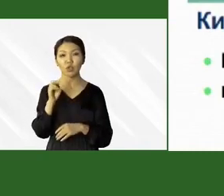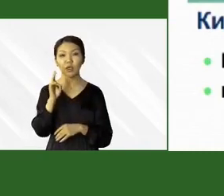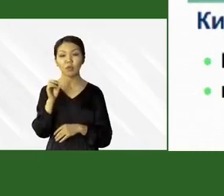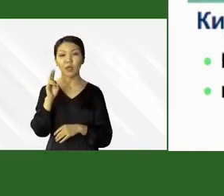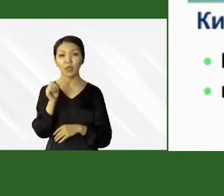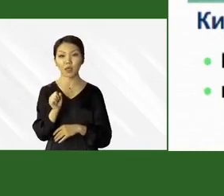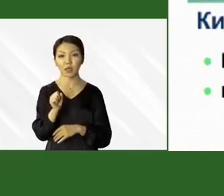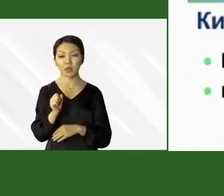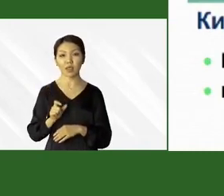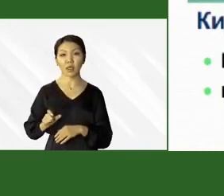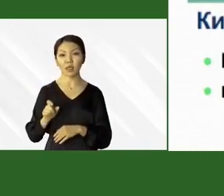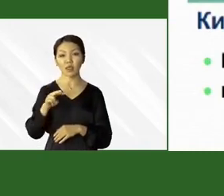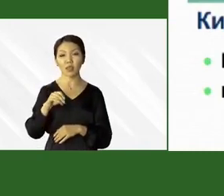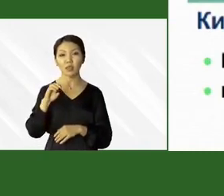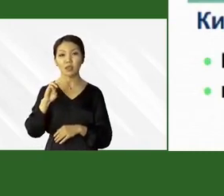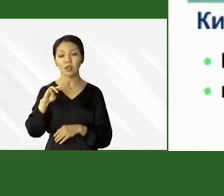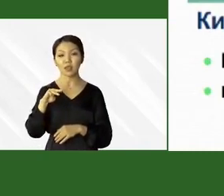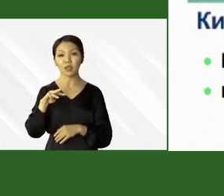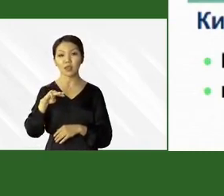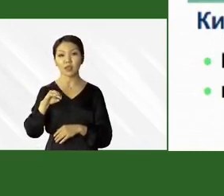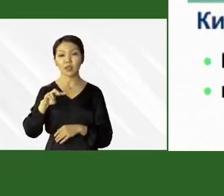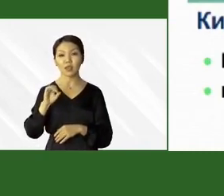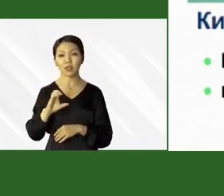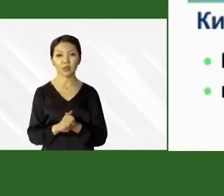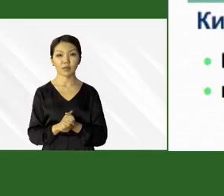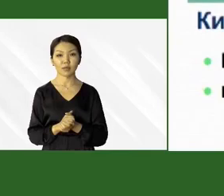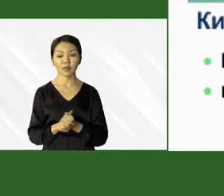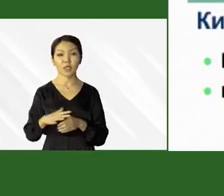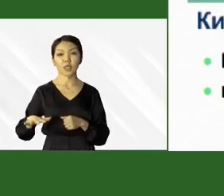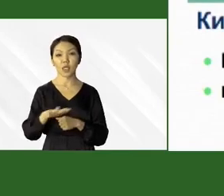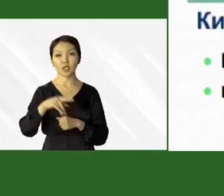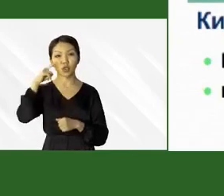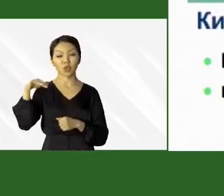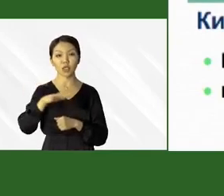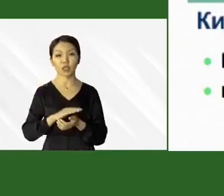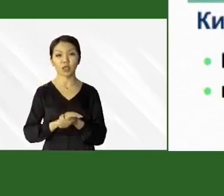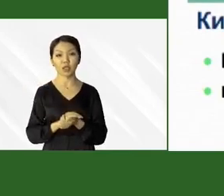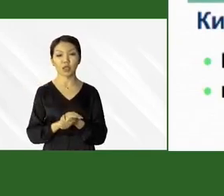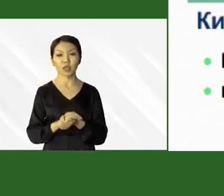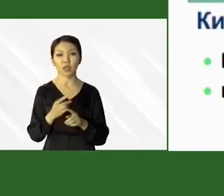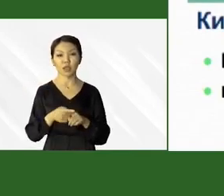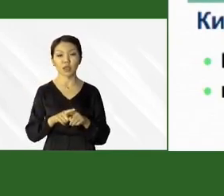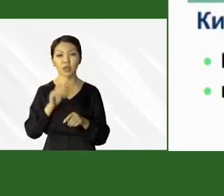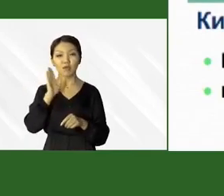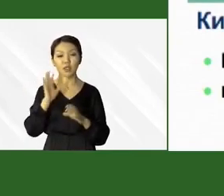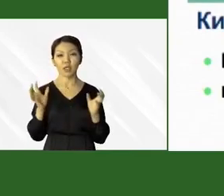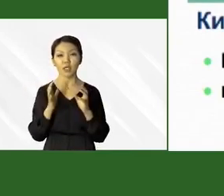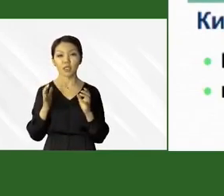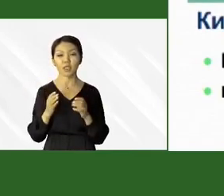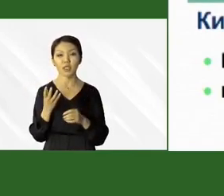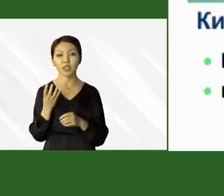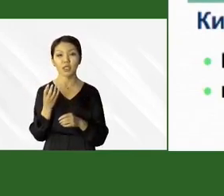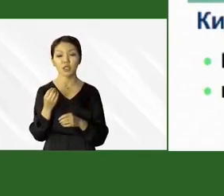реке Талас построено Кировское водохранилище. На территории Кыргызстана имеет еще одно